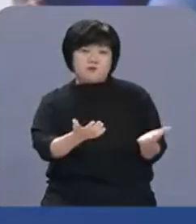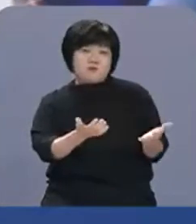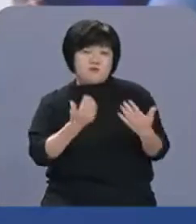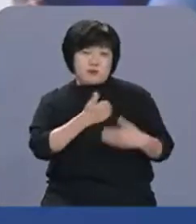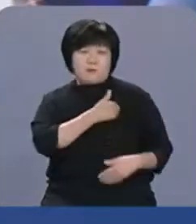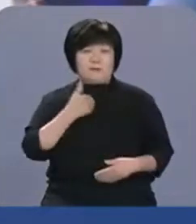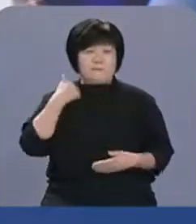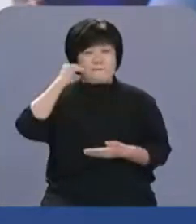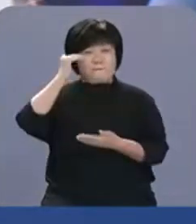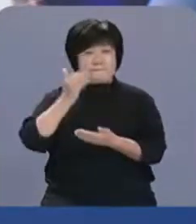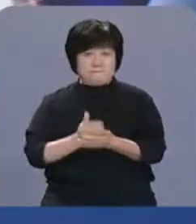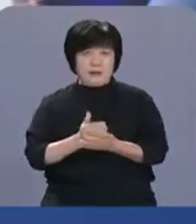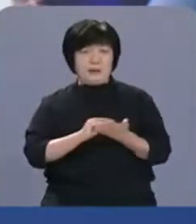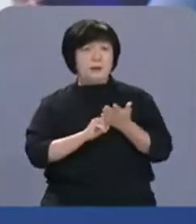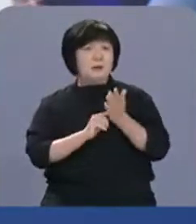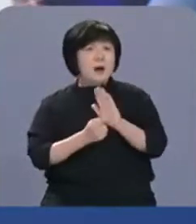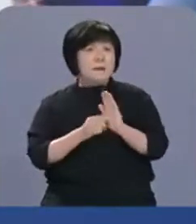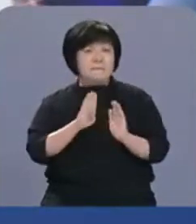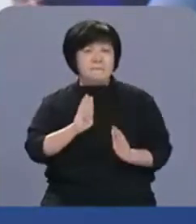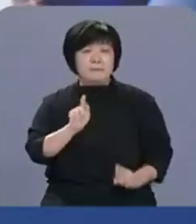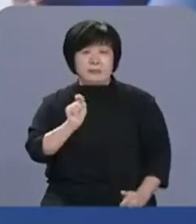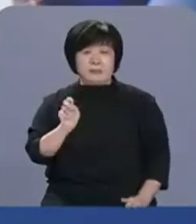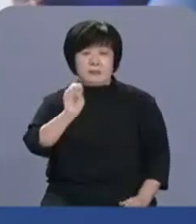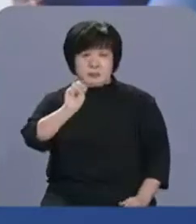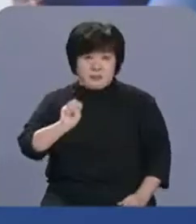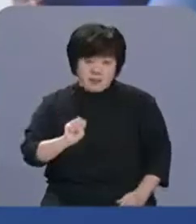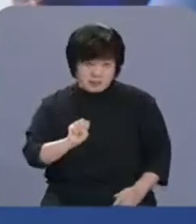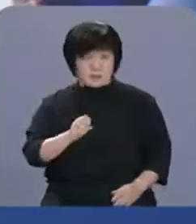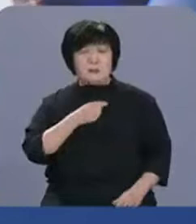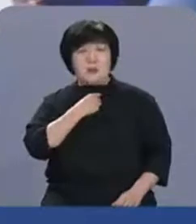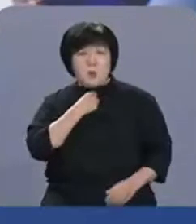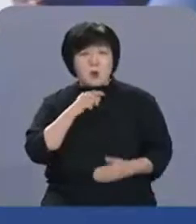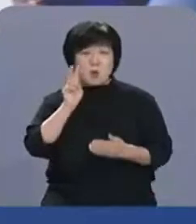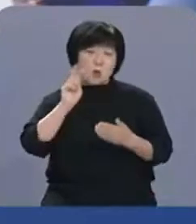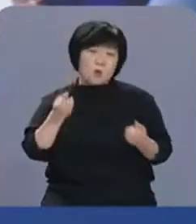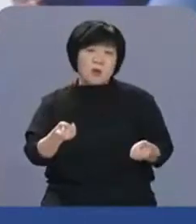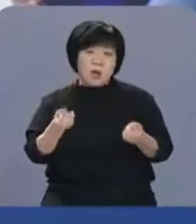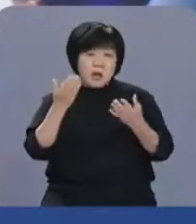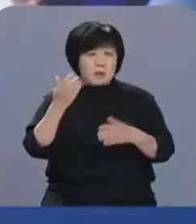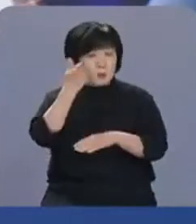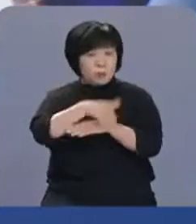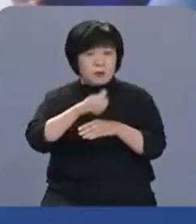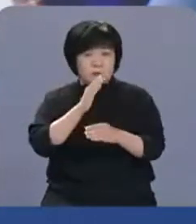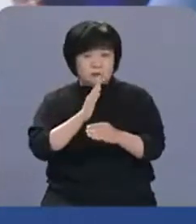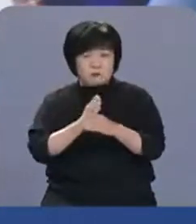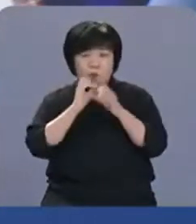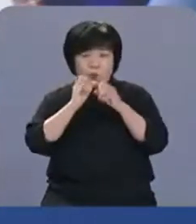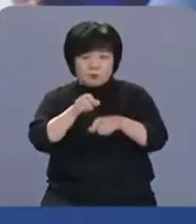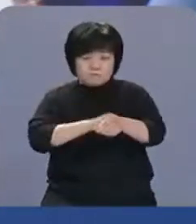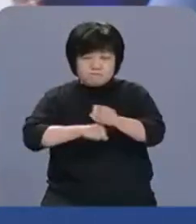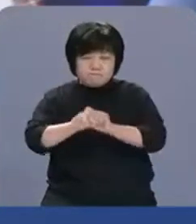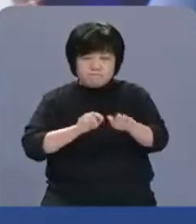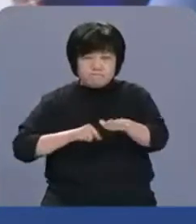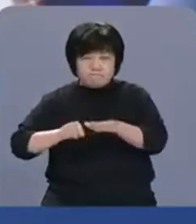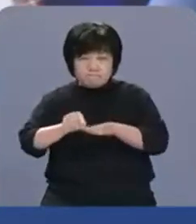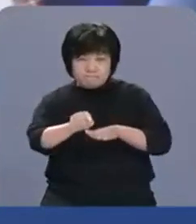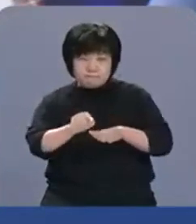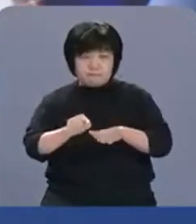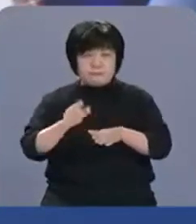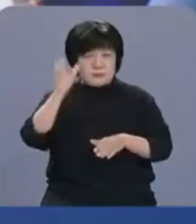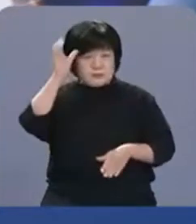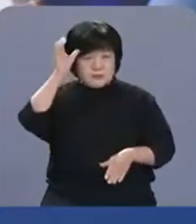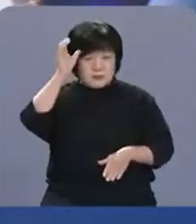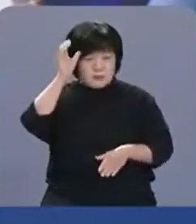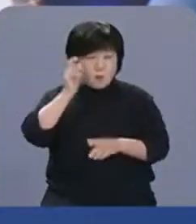자신감을 내보였습니다. 그룹 BTS도 유치 기원 콘서트를 열기로 하는 등 홍보에 적극적으로 나서 엑스포 유치